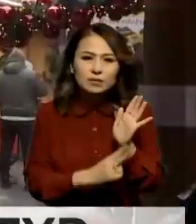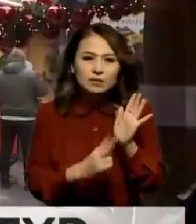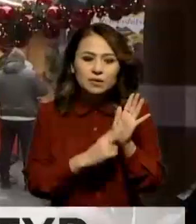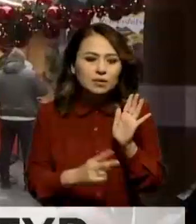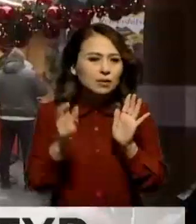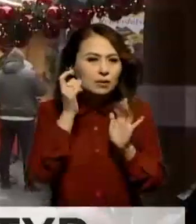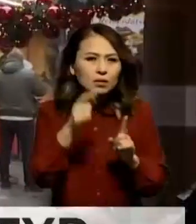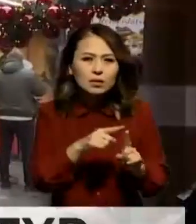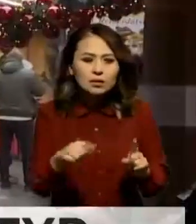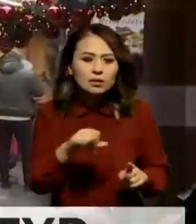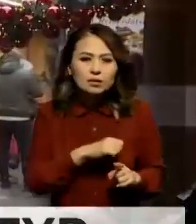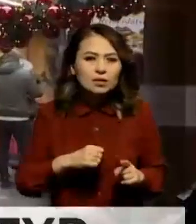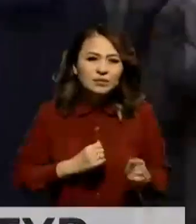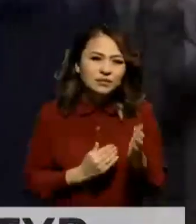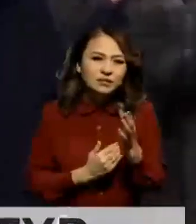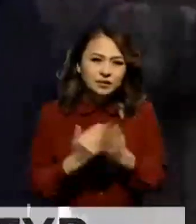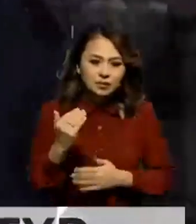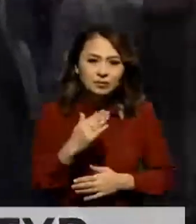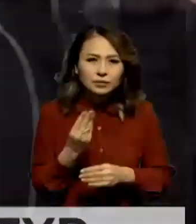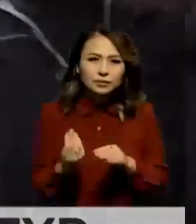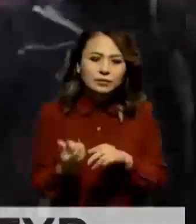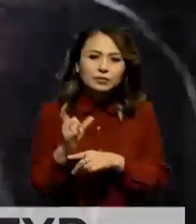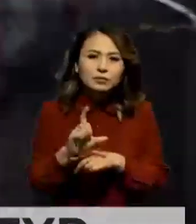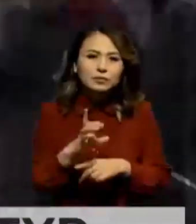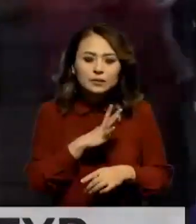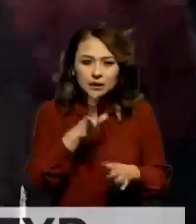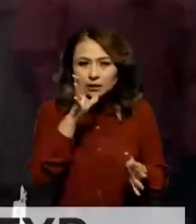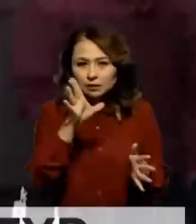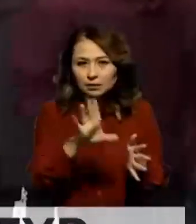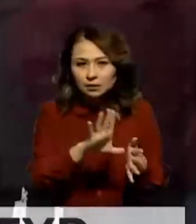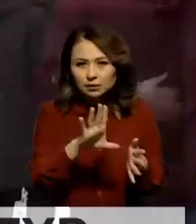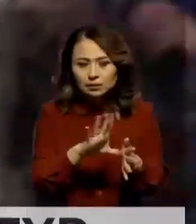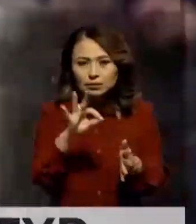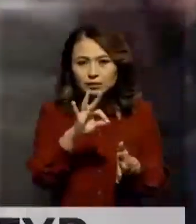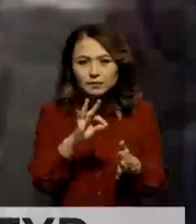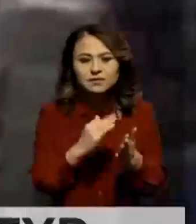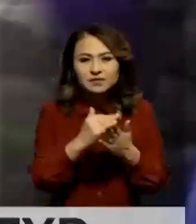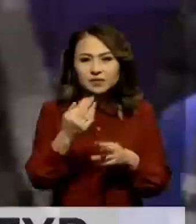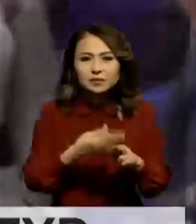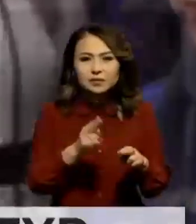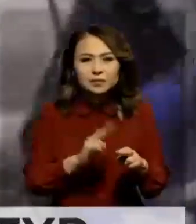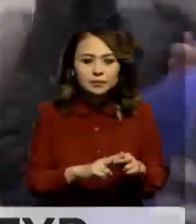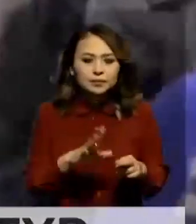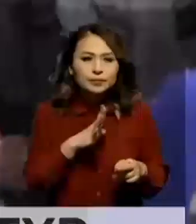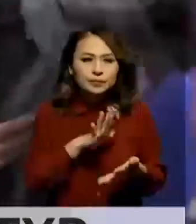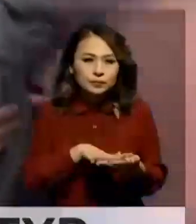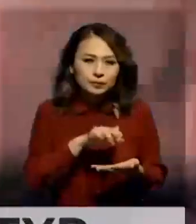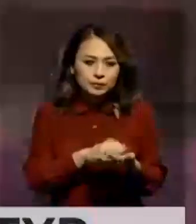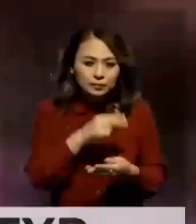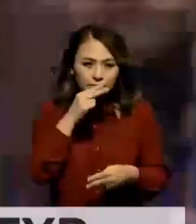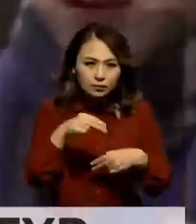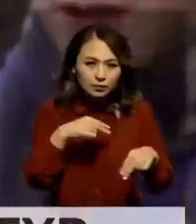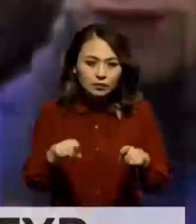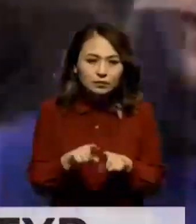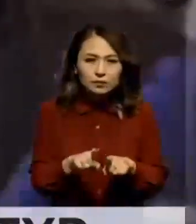жылдағы ең жоғарғы көрсеткіш. Оның шарықтауына энергоресурстар құнының жоғары болуы себеп. Салдарынан азық-түлік бағасы